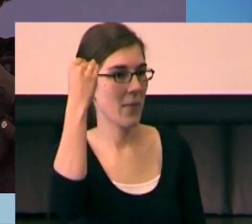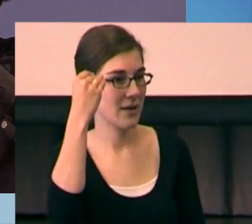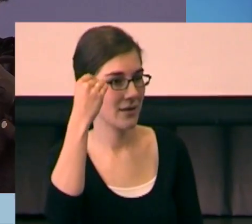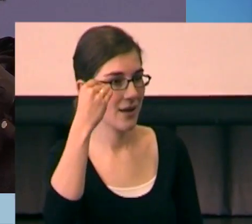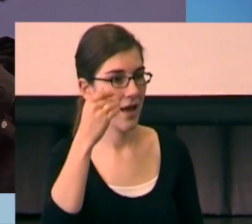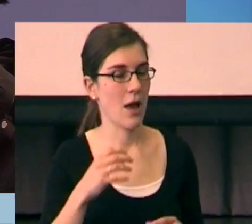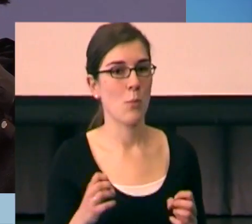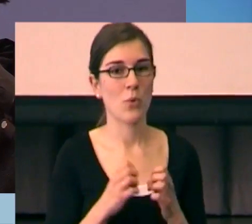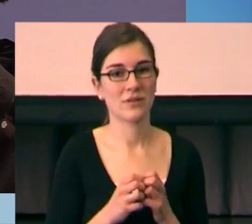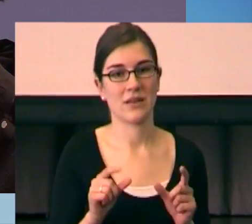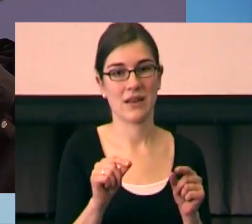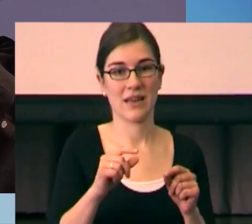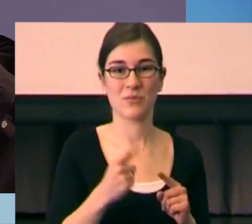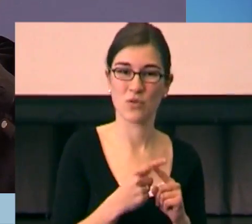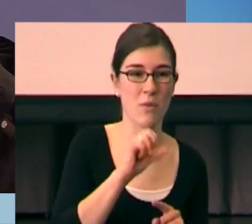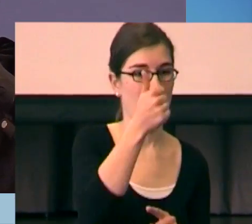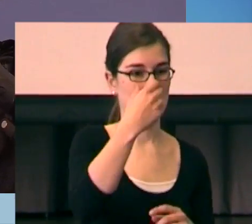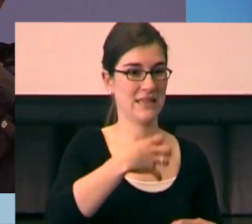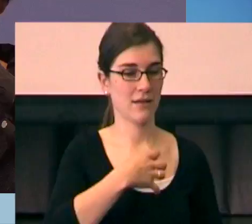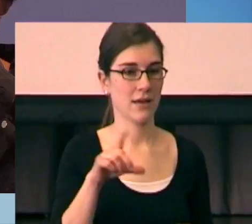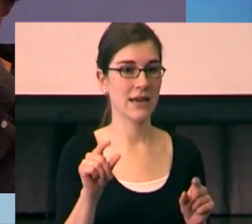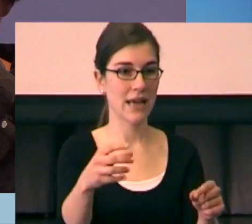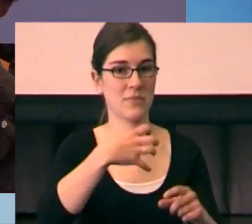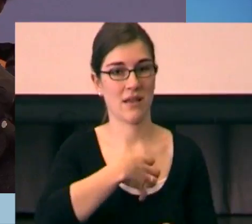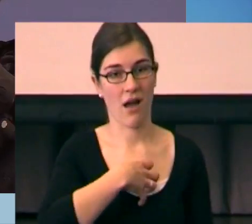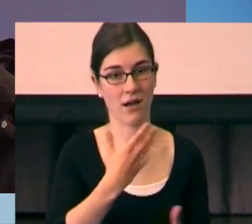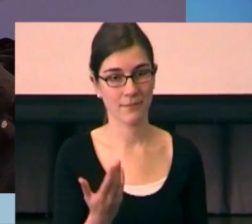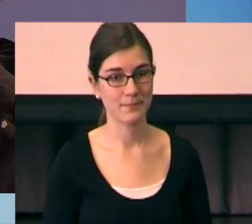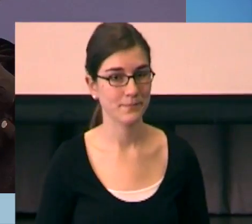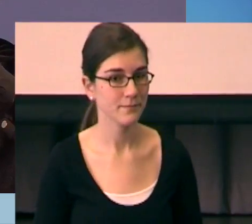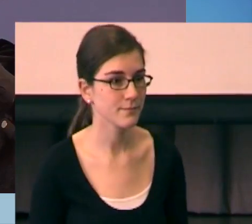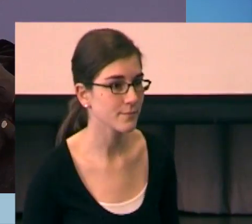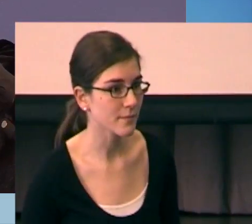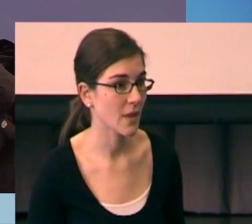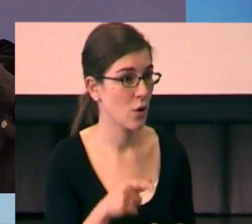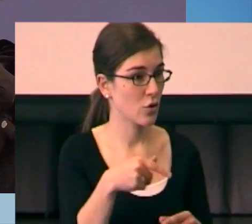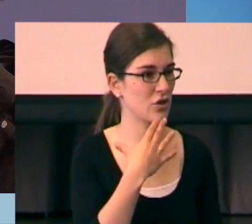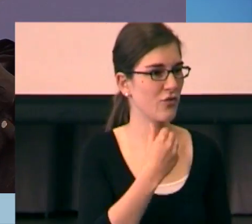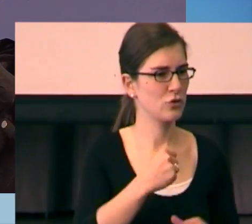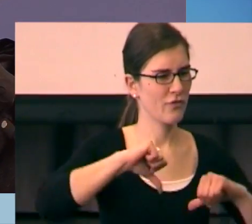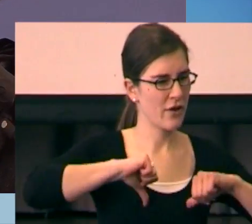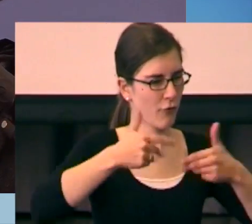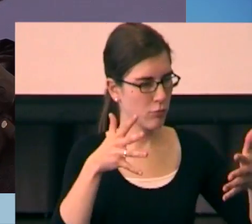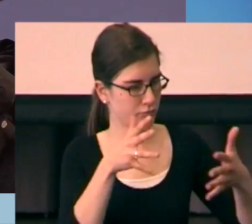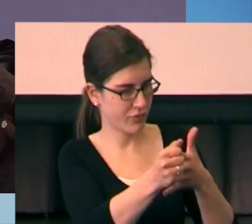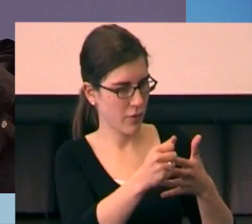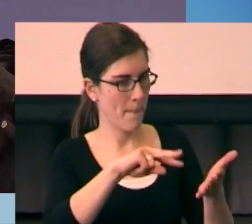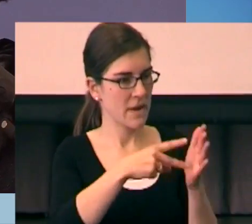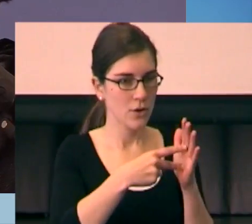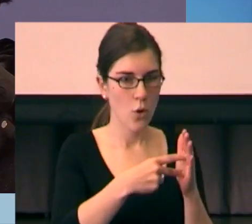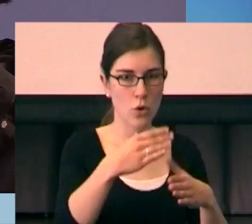beim Mann der Prostatakrebs. Wir möchten Sie heute über den Stellenwert der Früherkennungsmethoden und die